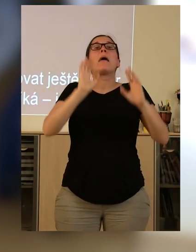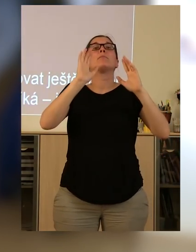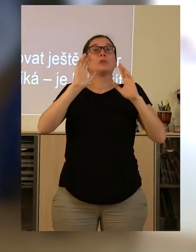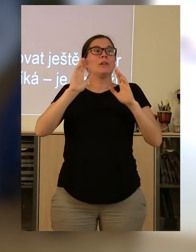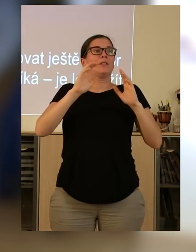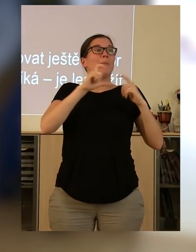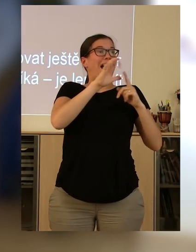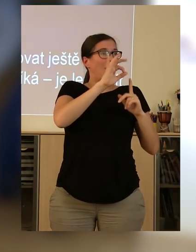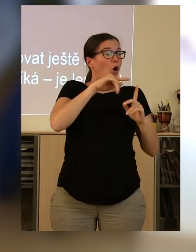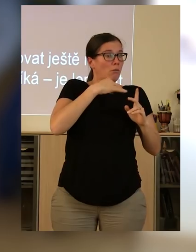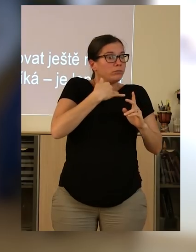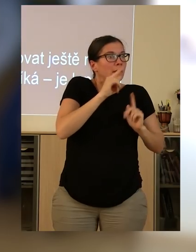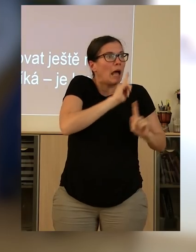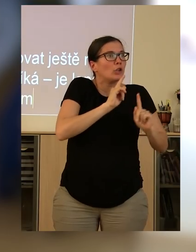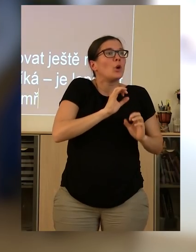umřít ve stoje.